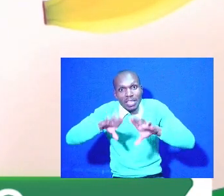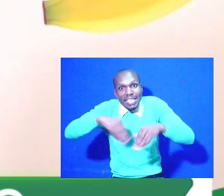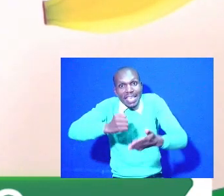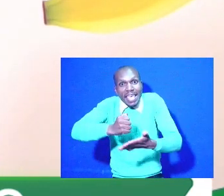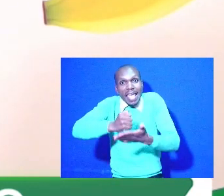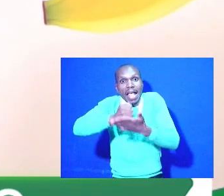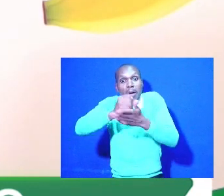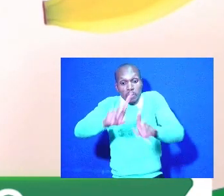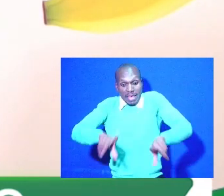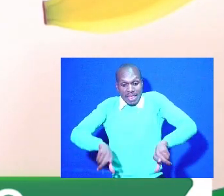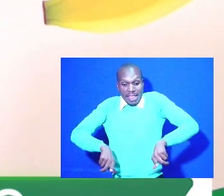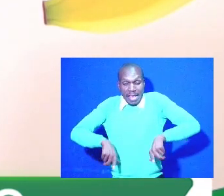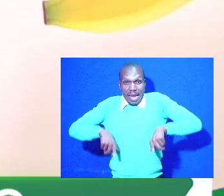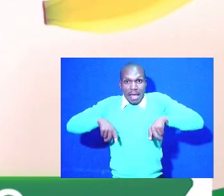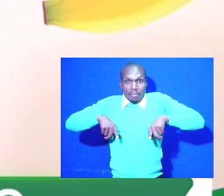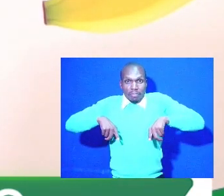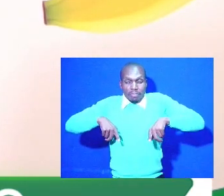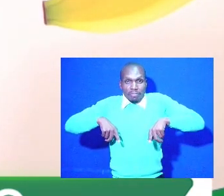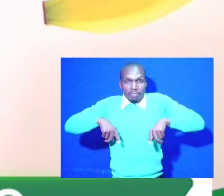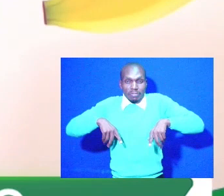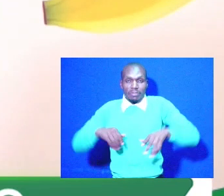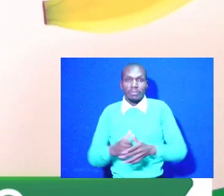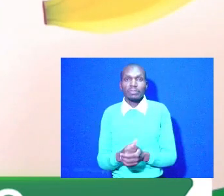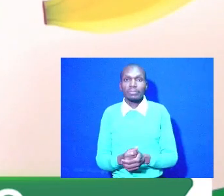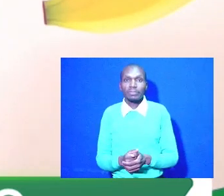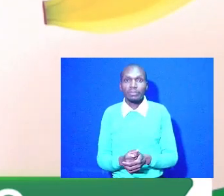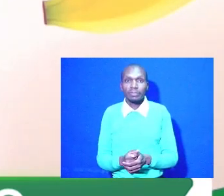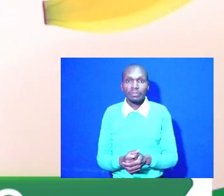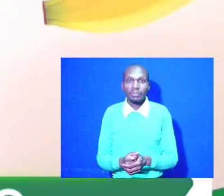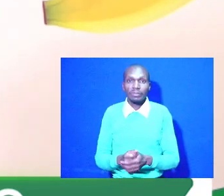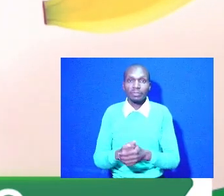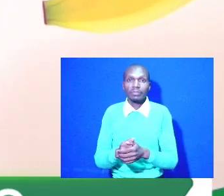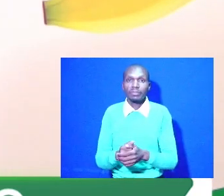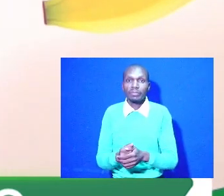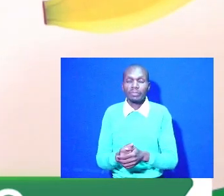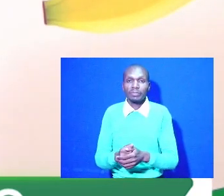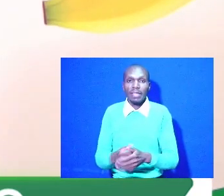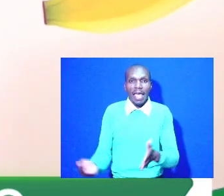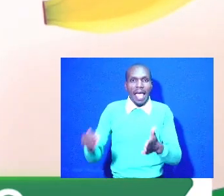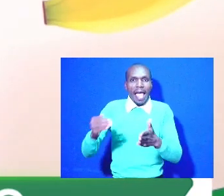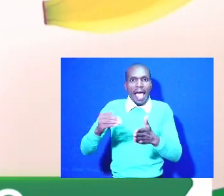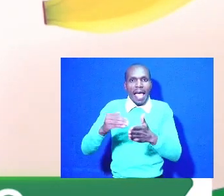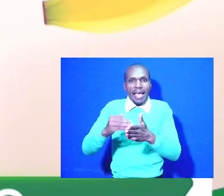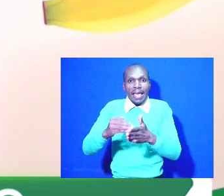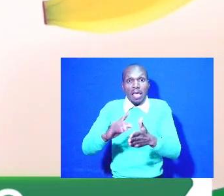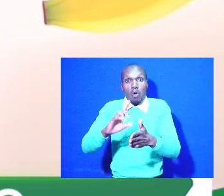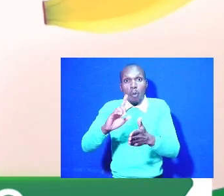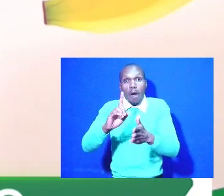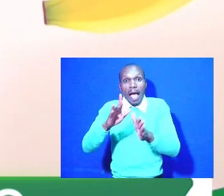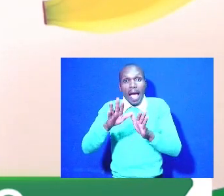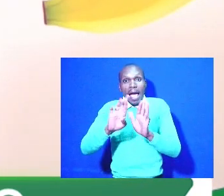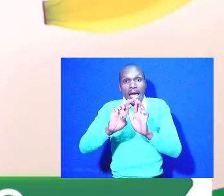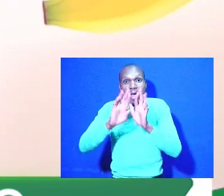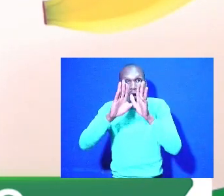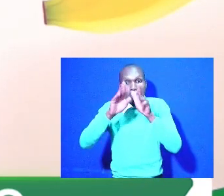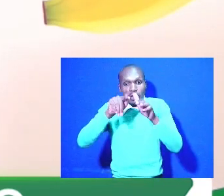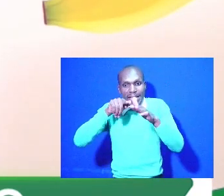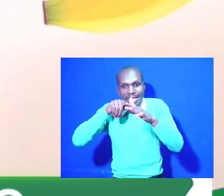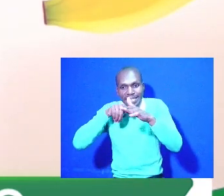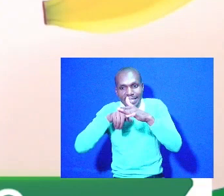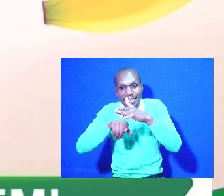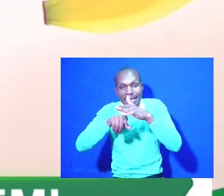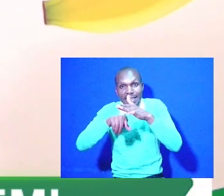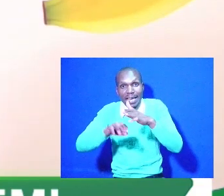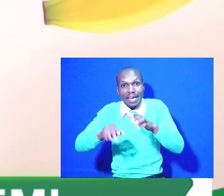a sobogima abogo chomosaki oito Mildred Momanyi no anyara ko bago waka ekambi Sikuru yeyo ya Nyamawa mixed